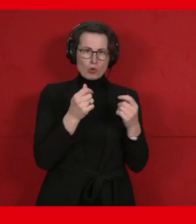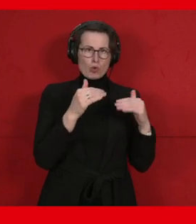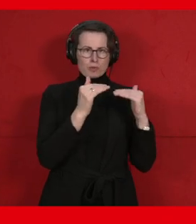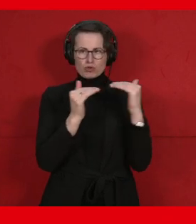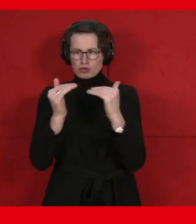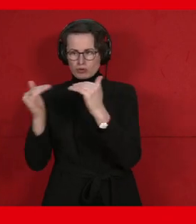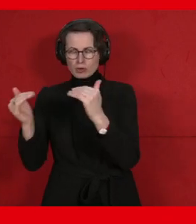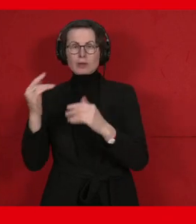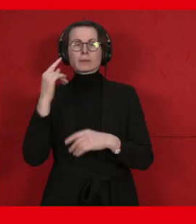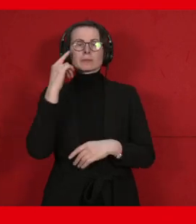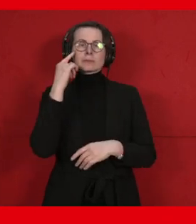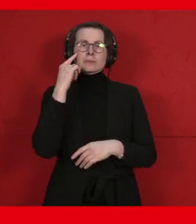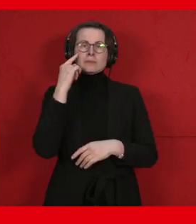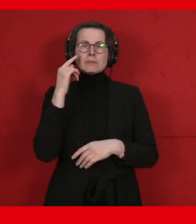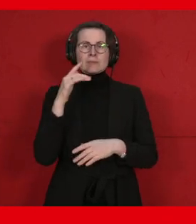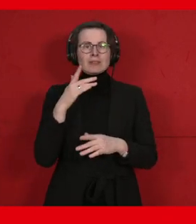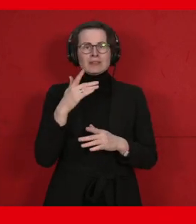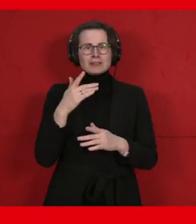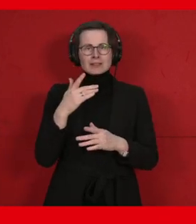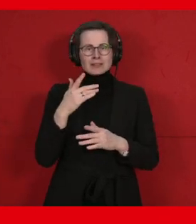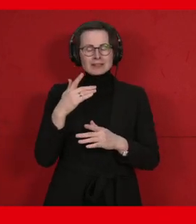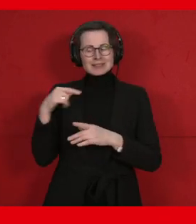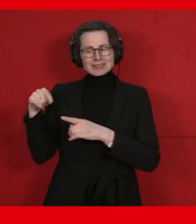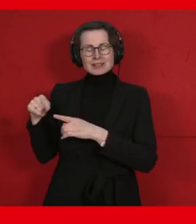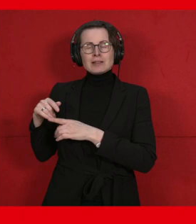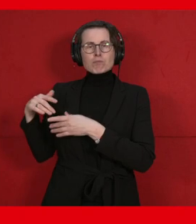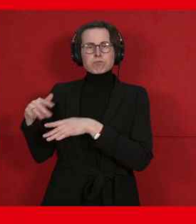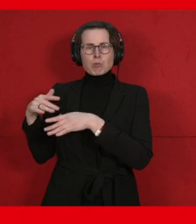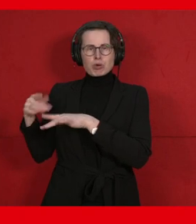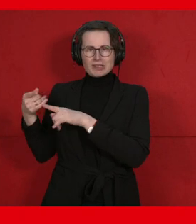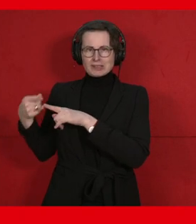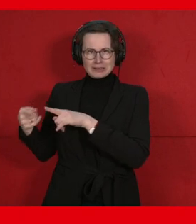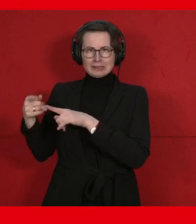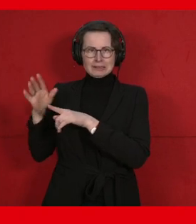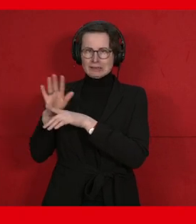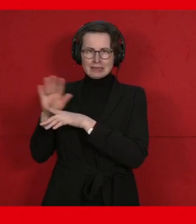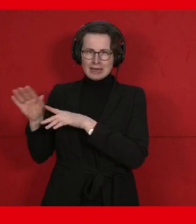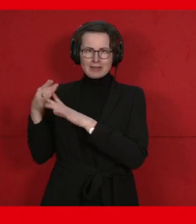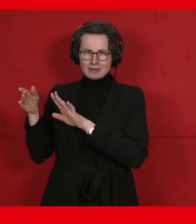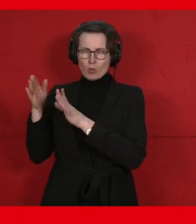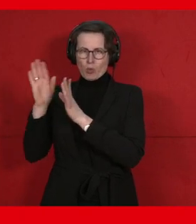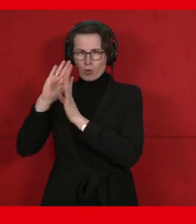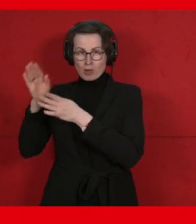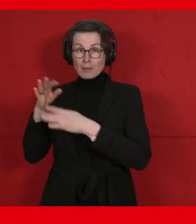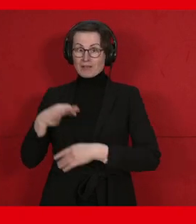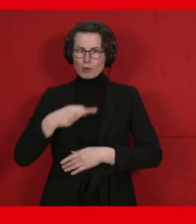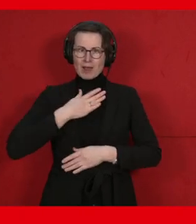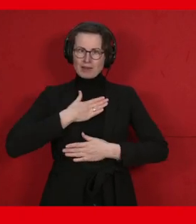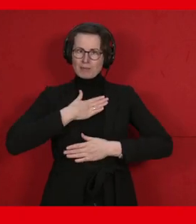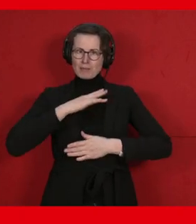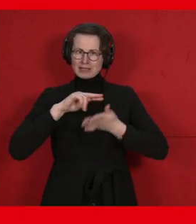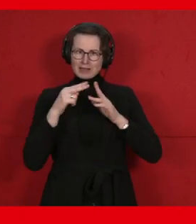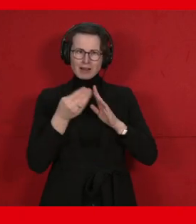Moment nicht überall im Populismus die größte Konjunktur, ist aber am Ende für meine Mitglieder, für diejenigen,